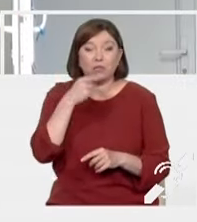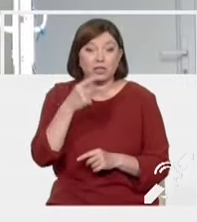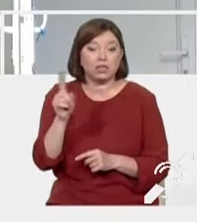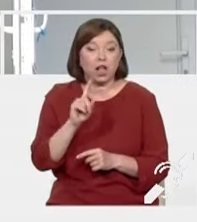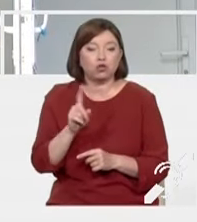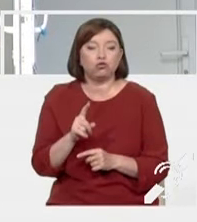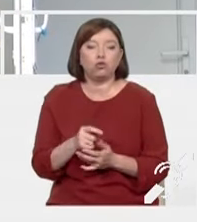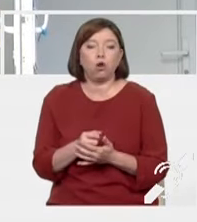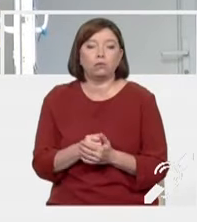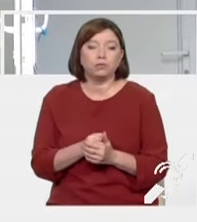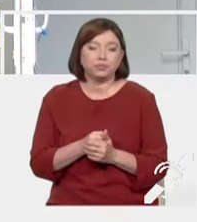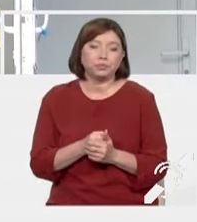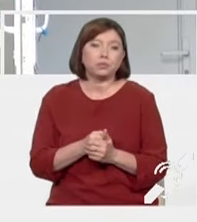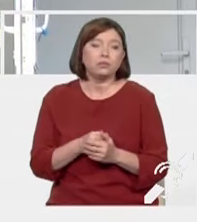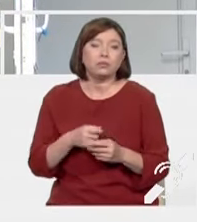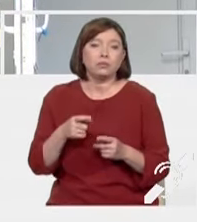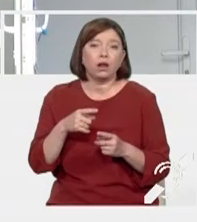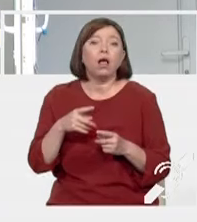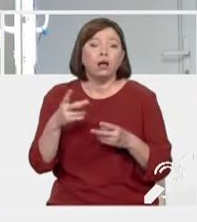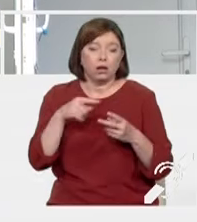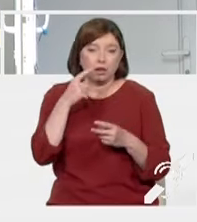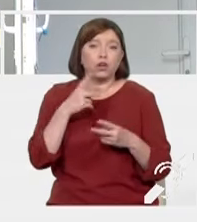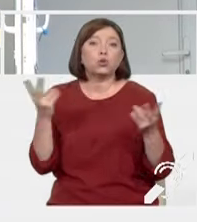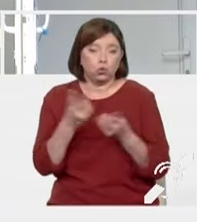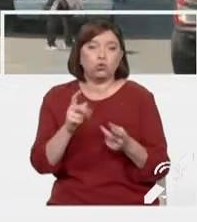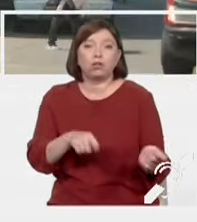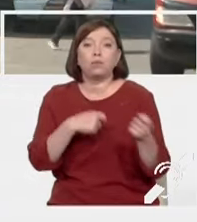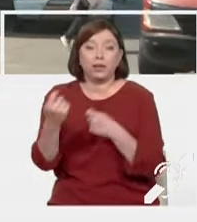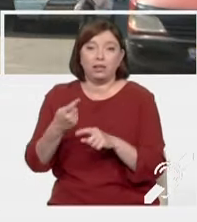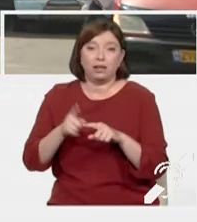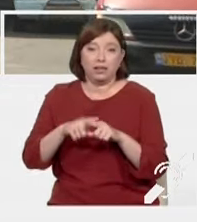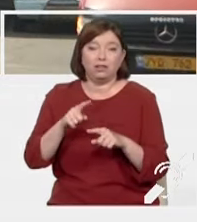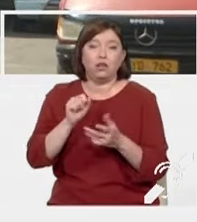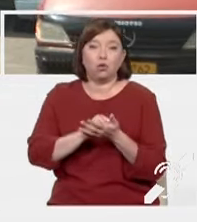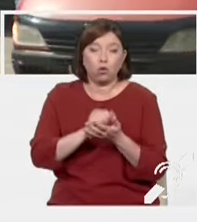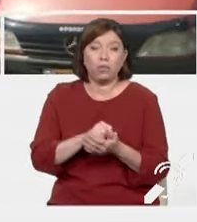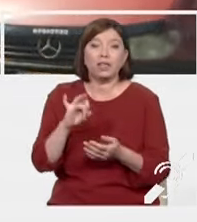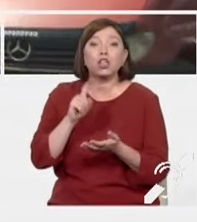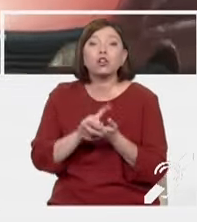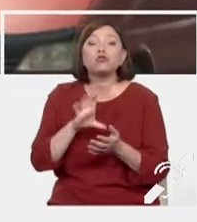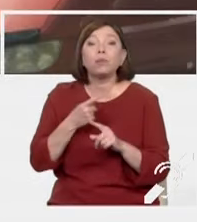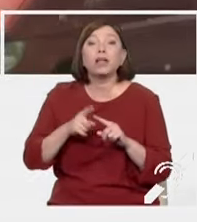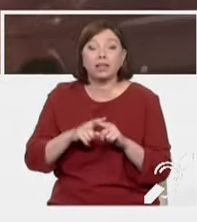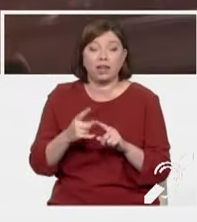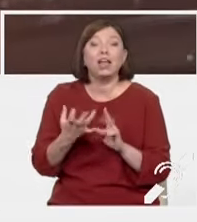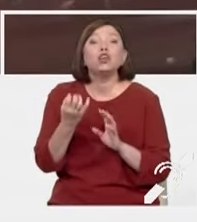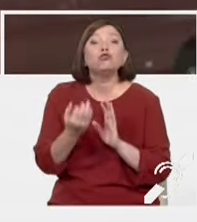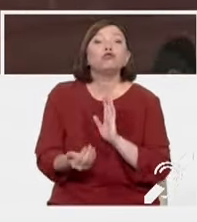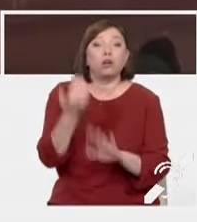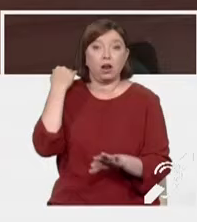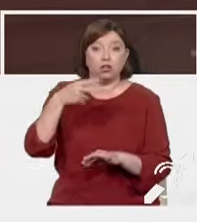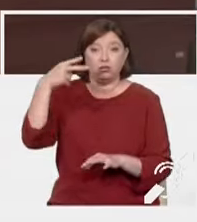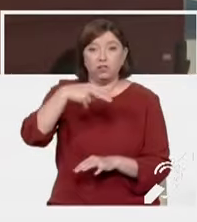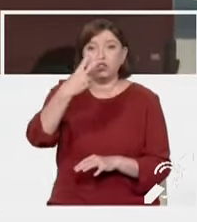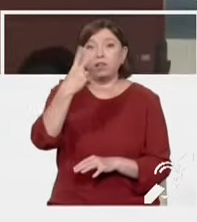că susține intenția autorităților de a recupera gările auto și precizează că acest lucru trebuia să se întâmple încă din